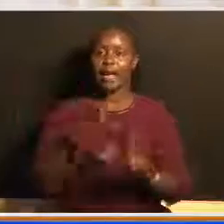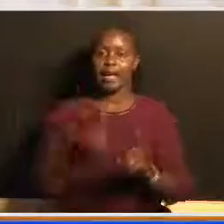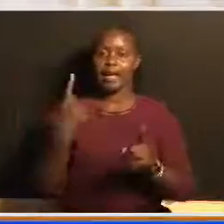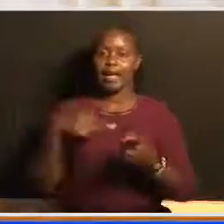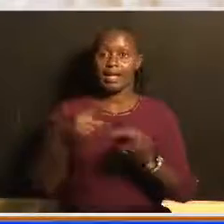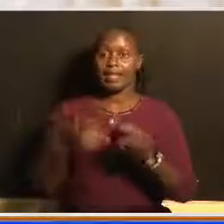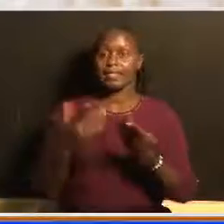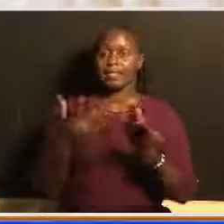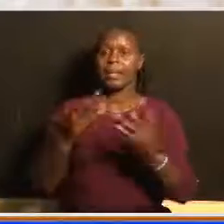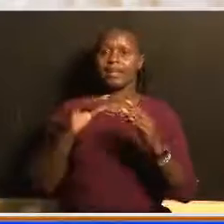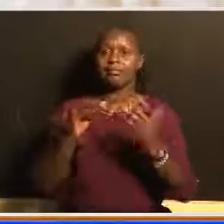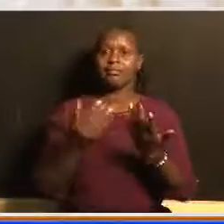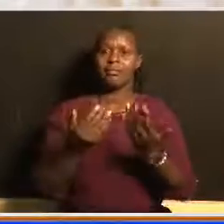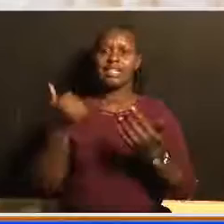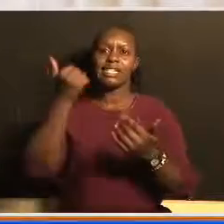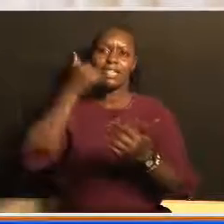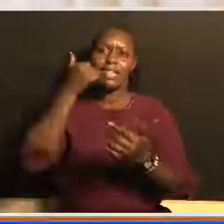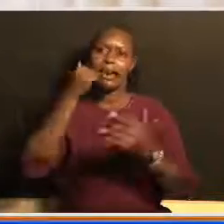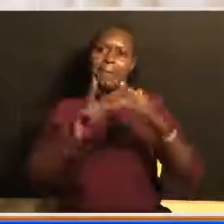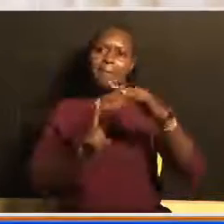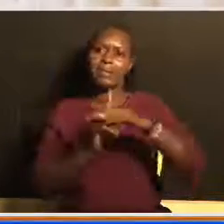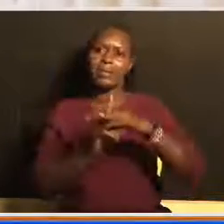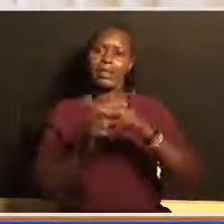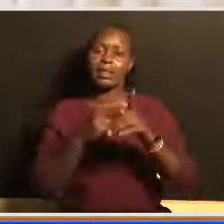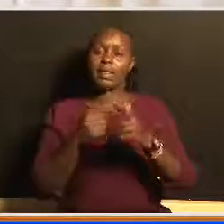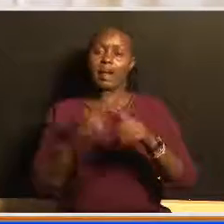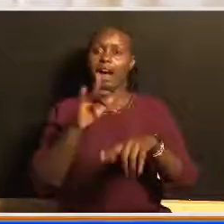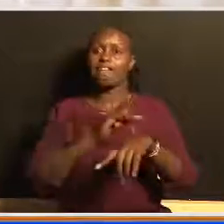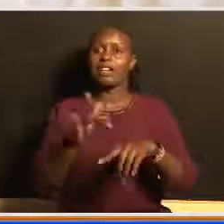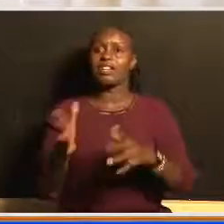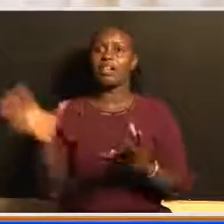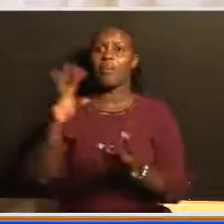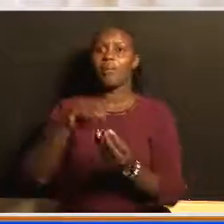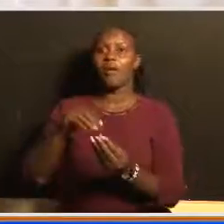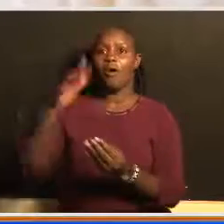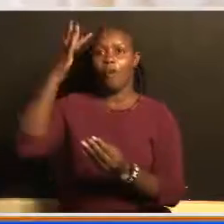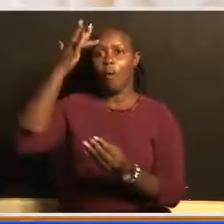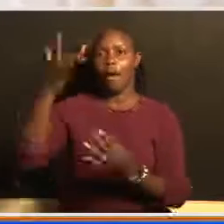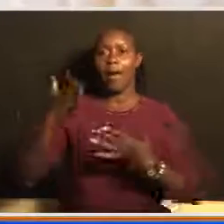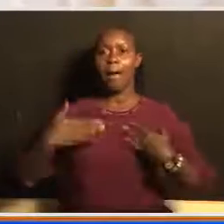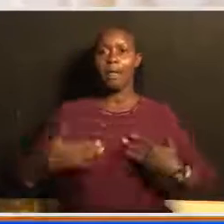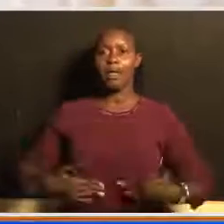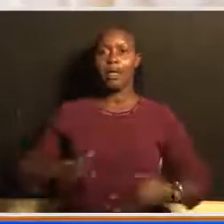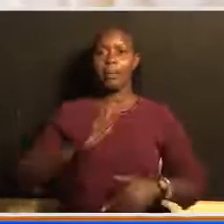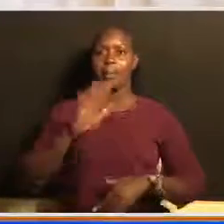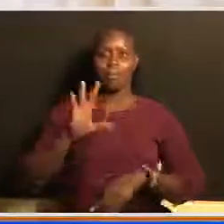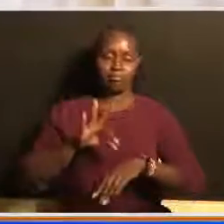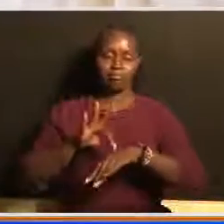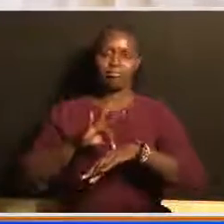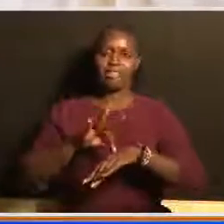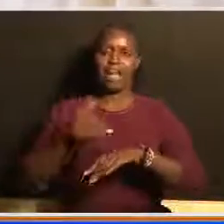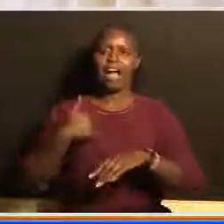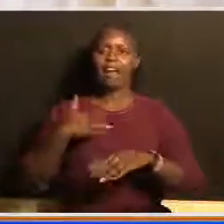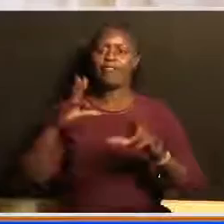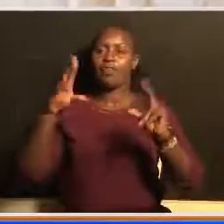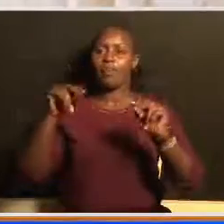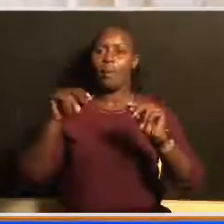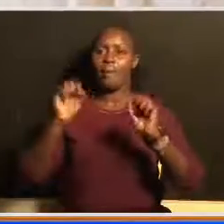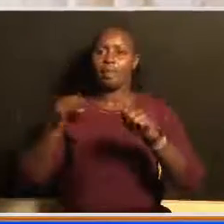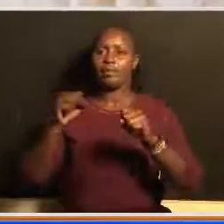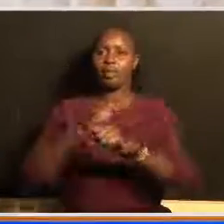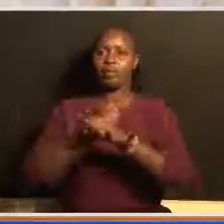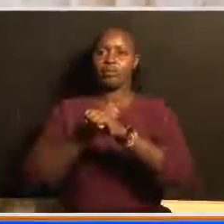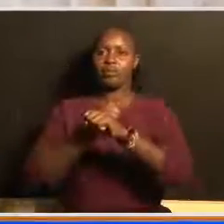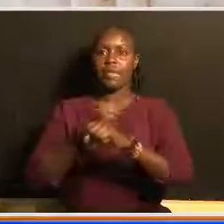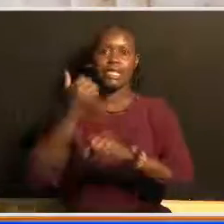yameongezeka, utakuta kwamba wanaathirika zaidi kwa sababu miili yao wengi wao haina ule uwezo wa kupigana magonjwa. Kwa hivyo